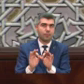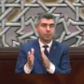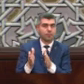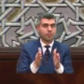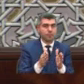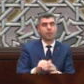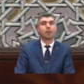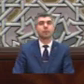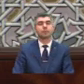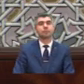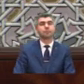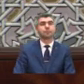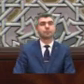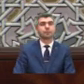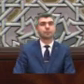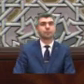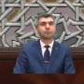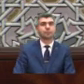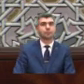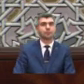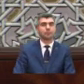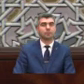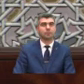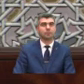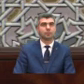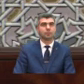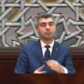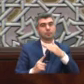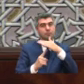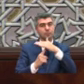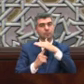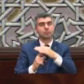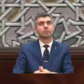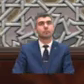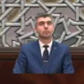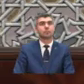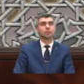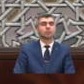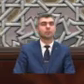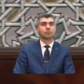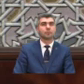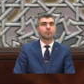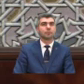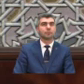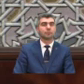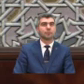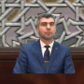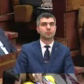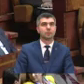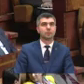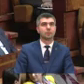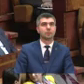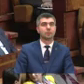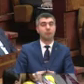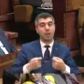شكرا لك سيد النائب. نقطه نظام، تفضل سيد النائب. سيد